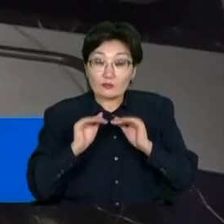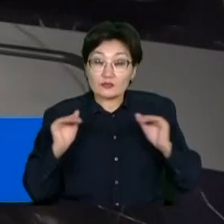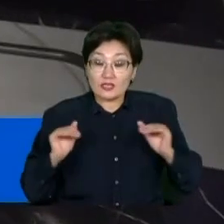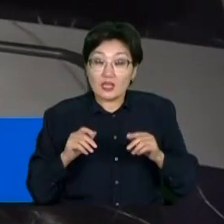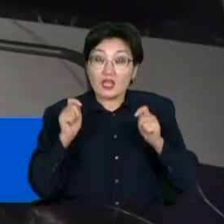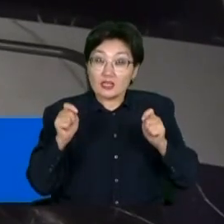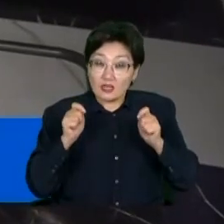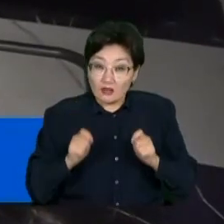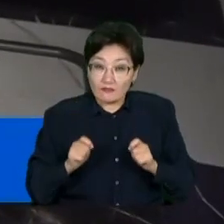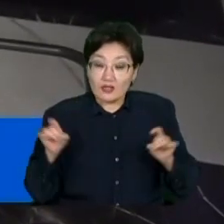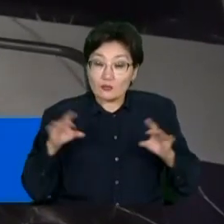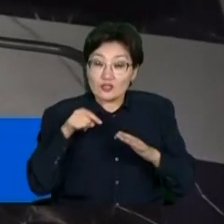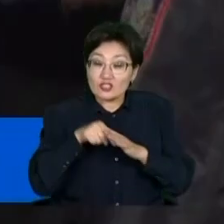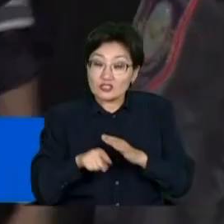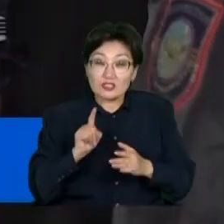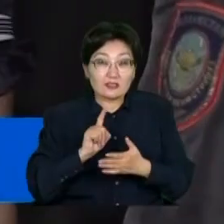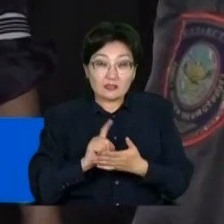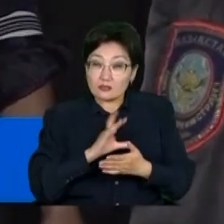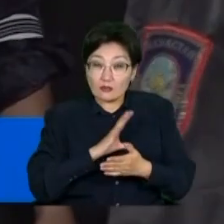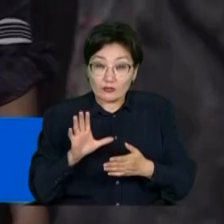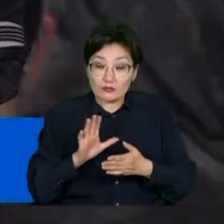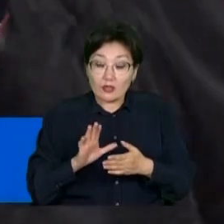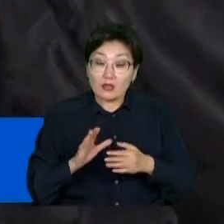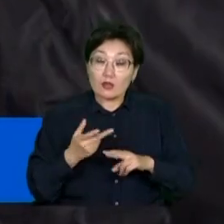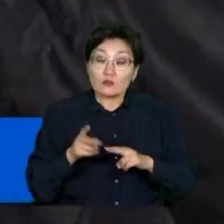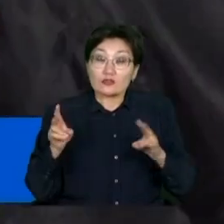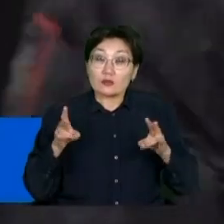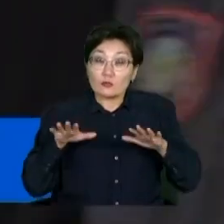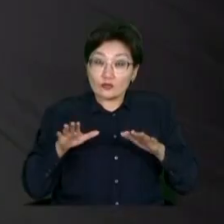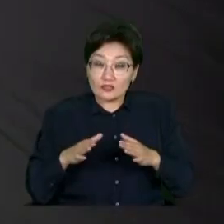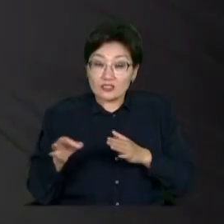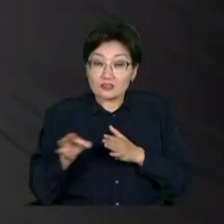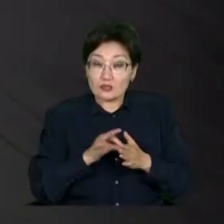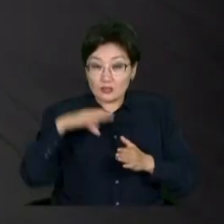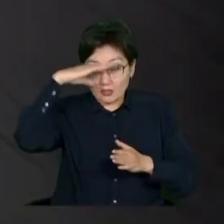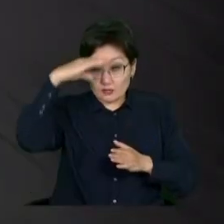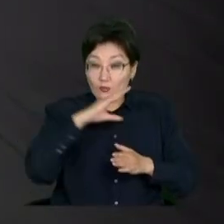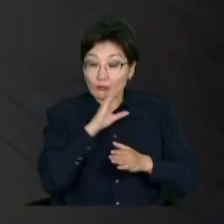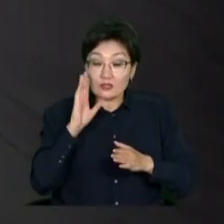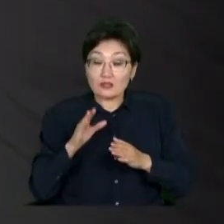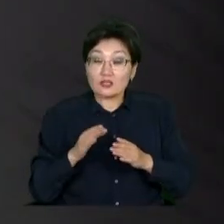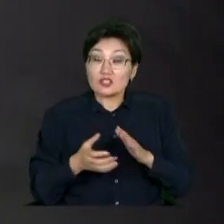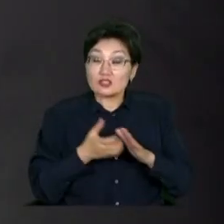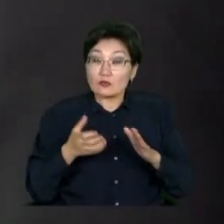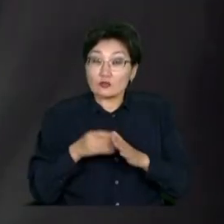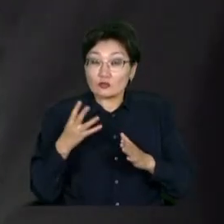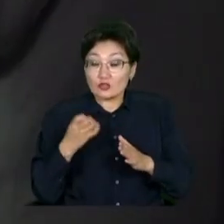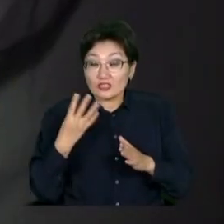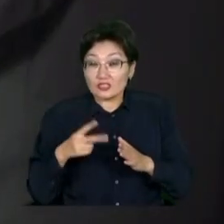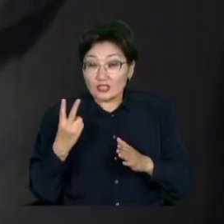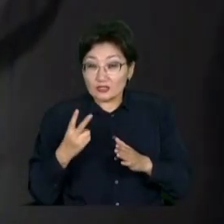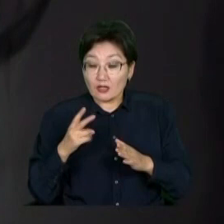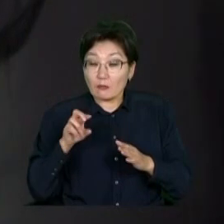сынды жерлерде жүрмеуі тиіс. Сондықтан оқиға орнына бірден ата-анасы шақырылды. 440-ші баптың әкімшілік құқық